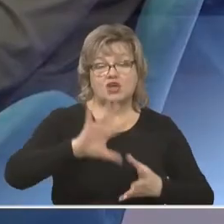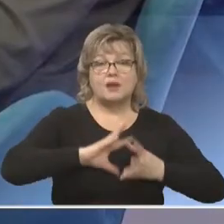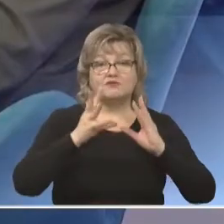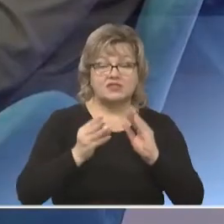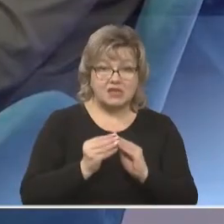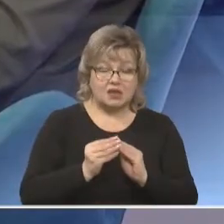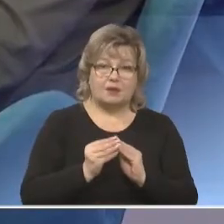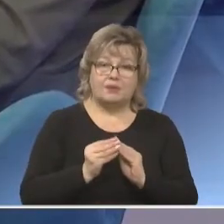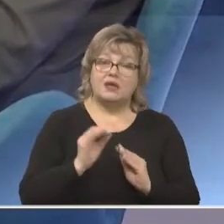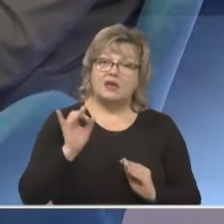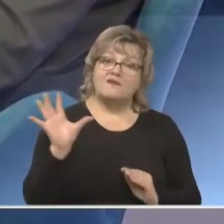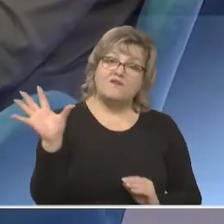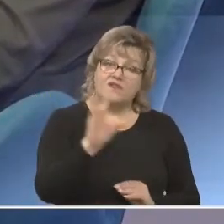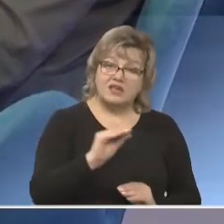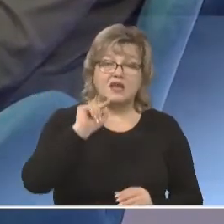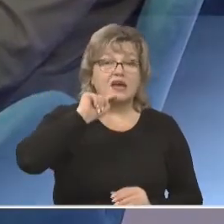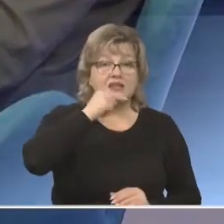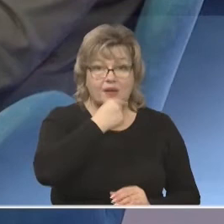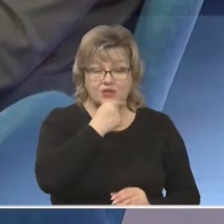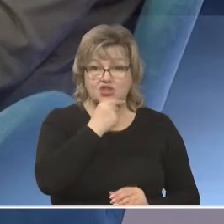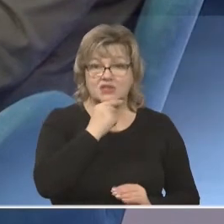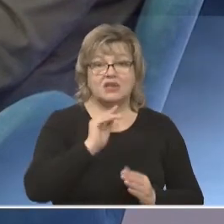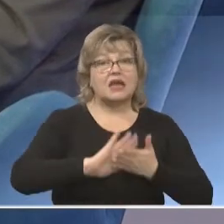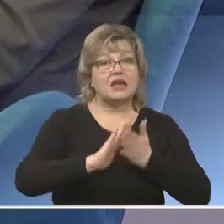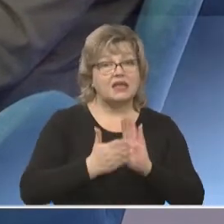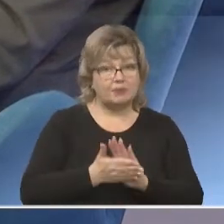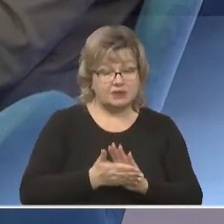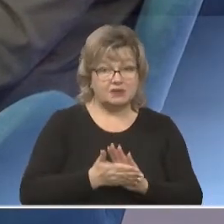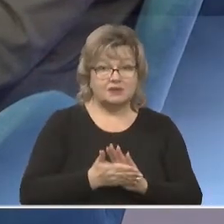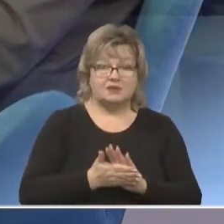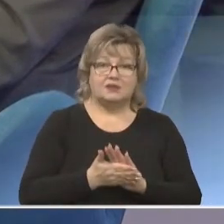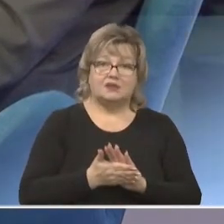и весь экономический климат, и